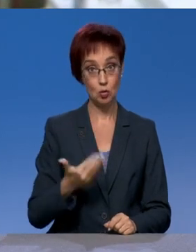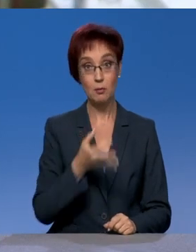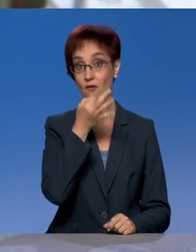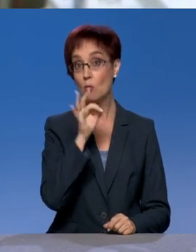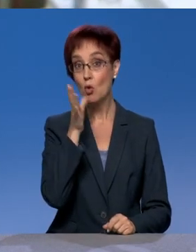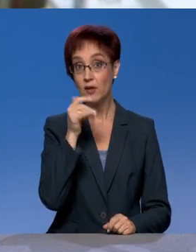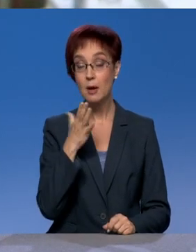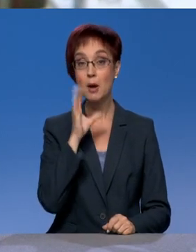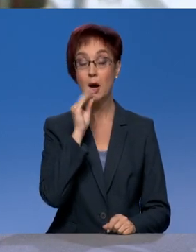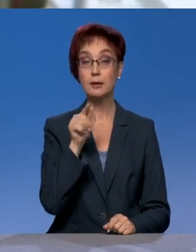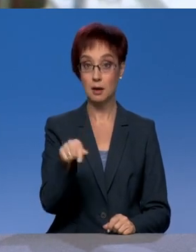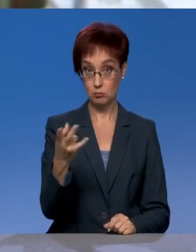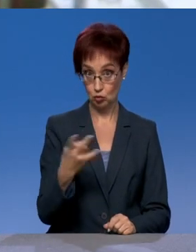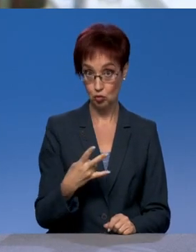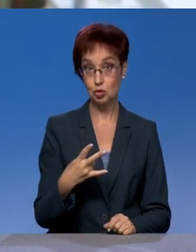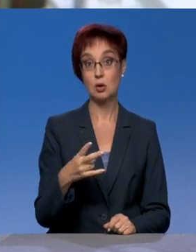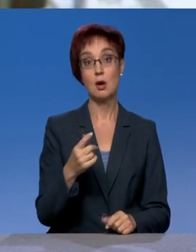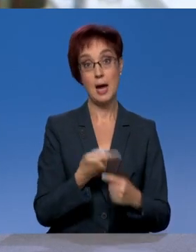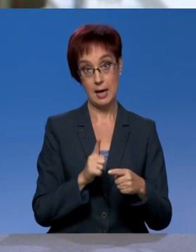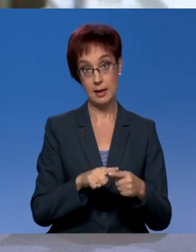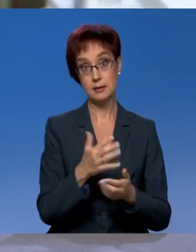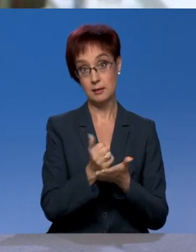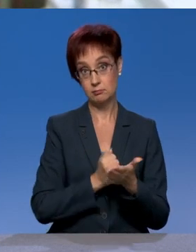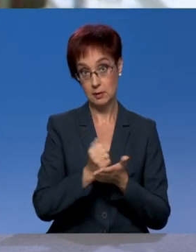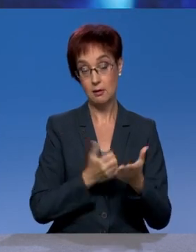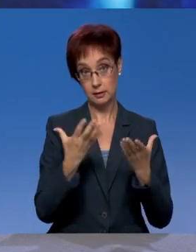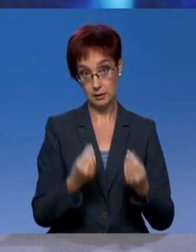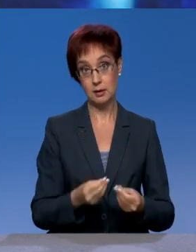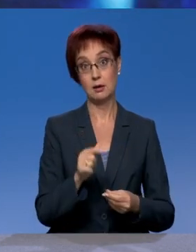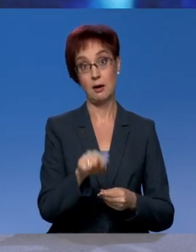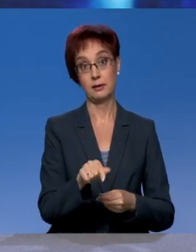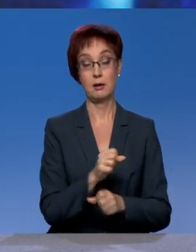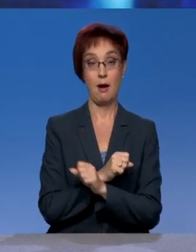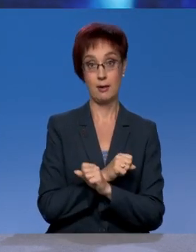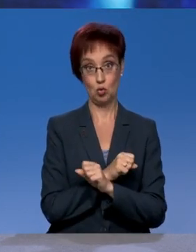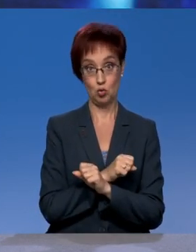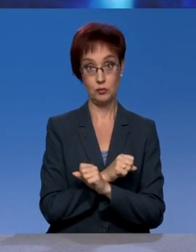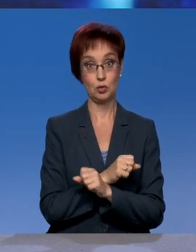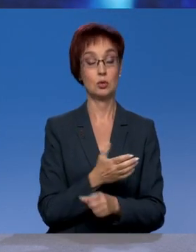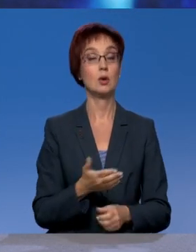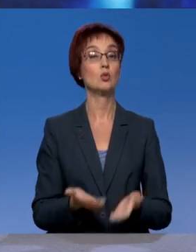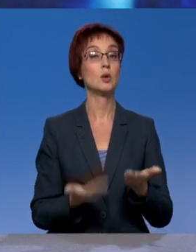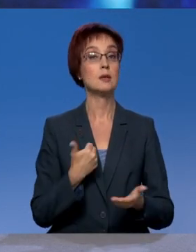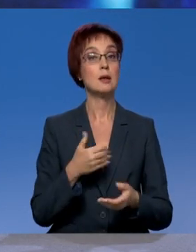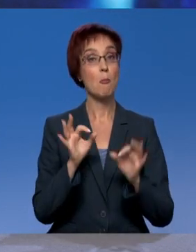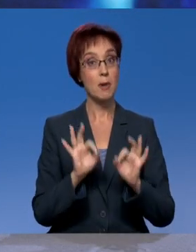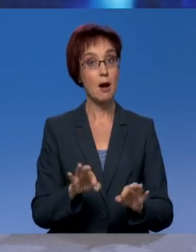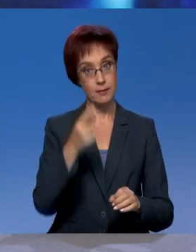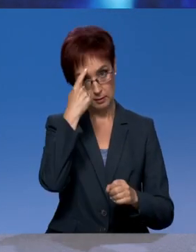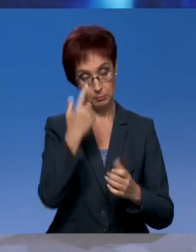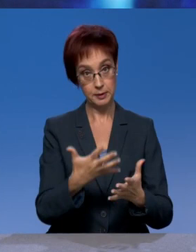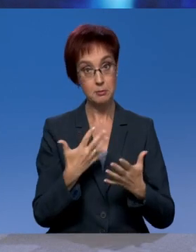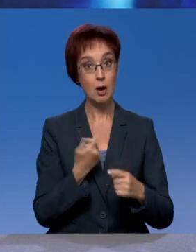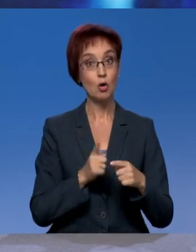что этот день, который у них есть, они отгуливают. Ну, если я правильно понимаю, то все это оптимистичный вариант сценария, когда есть договоренности с